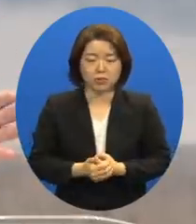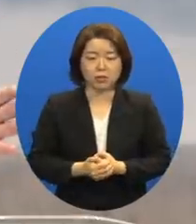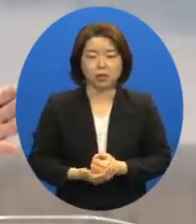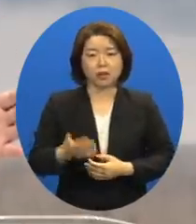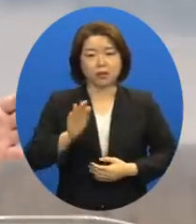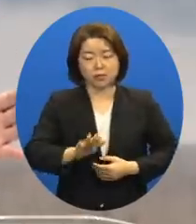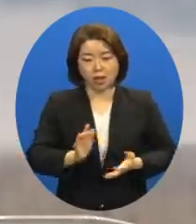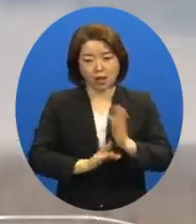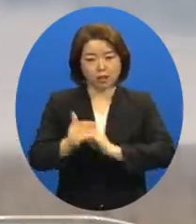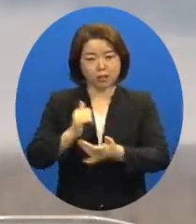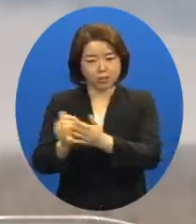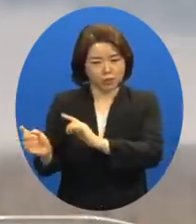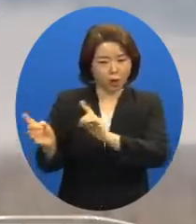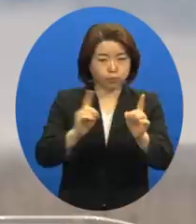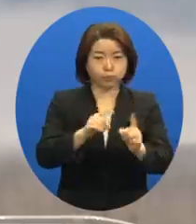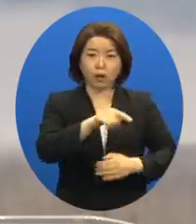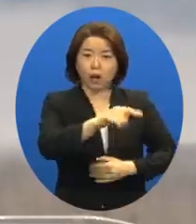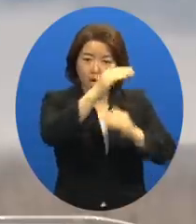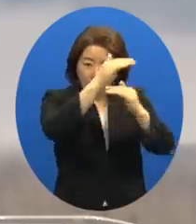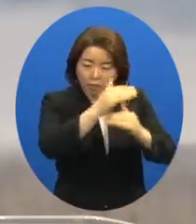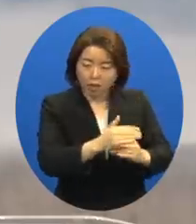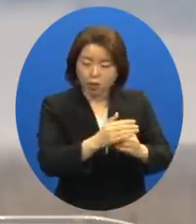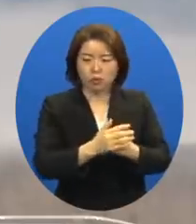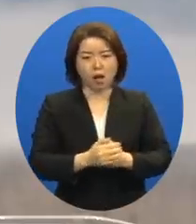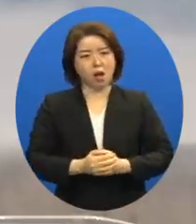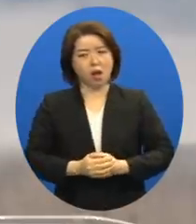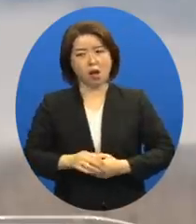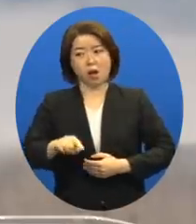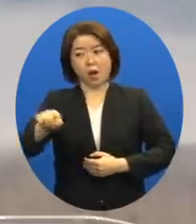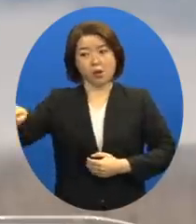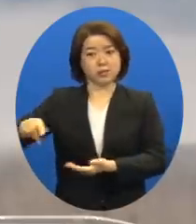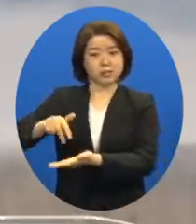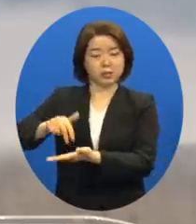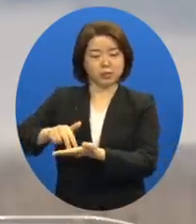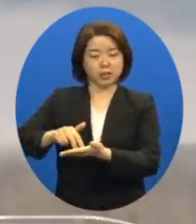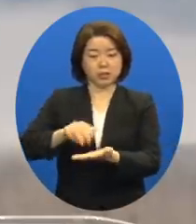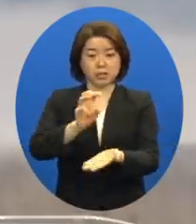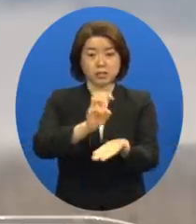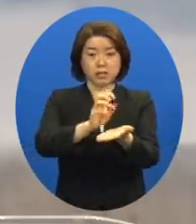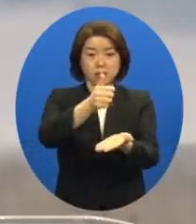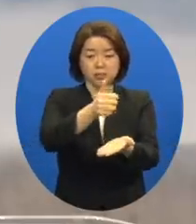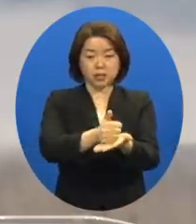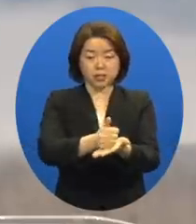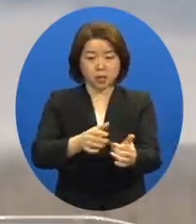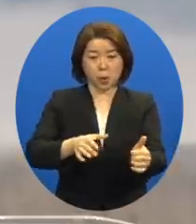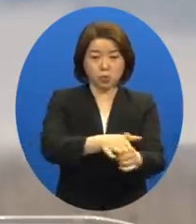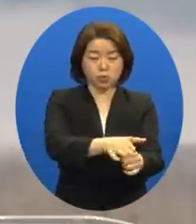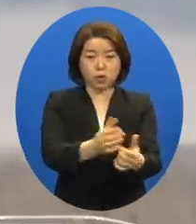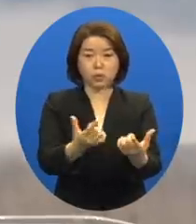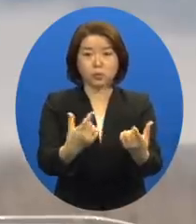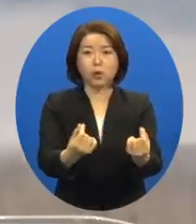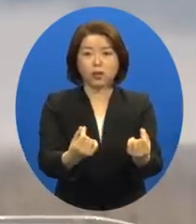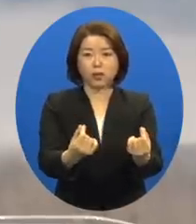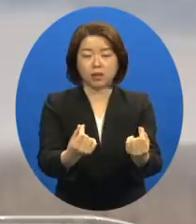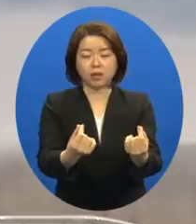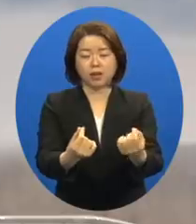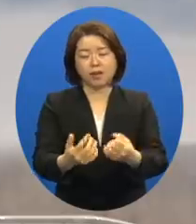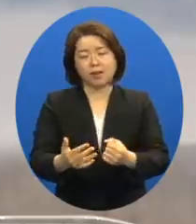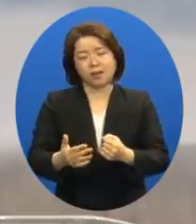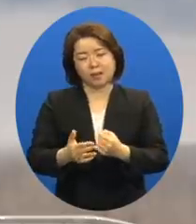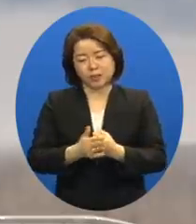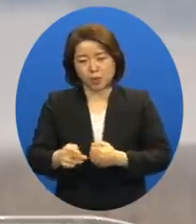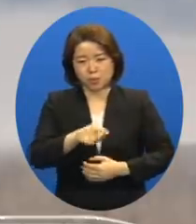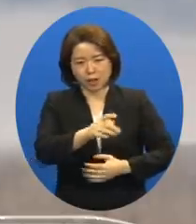부활하셨다는 것은 그들에게 있어서는 메시아를 죽였다는 것과 똑같은 일이기 때문에 부활,